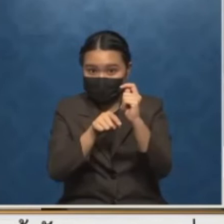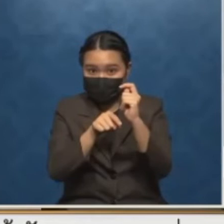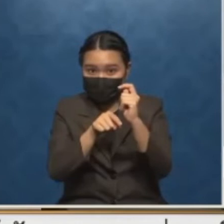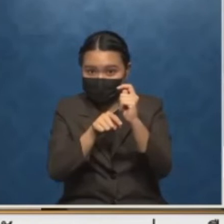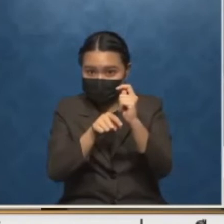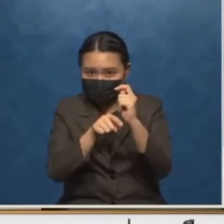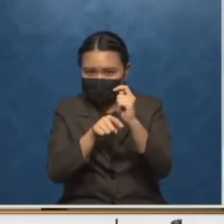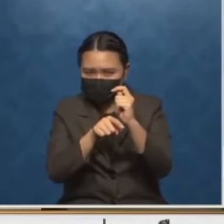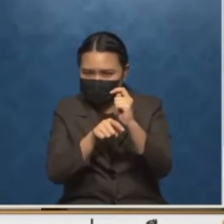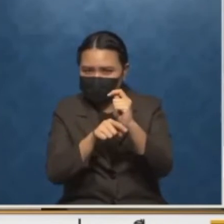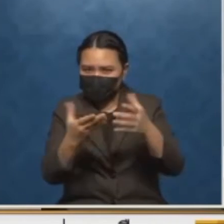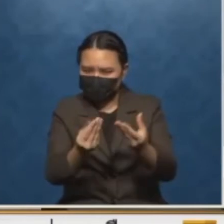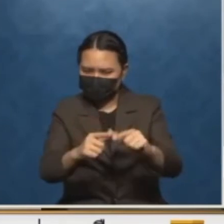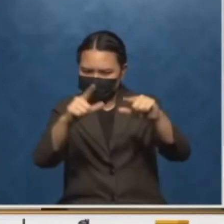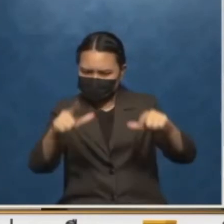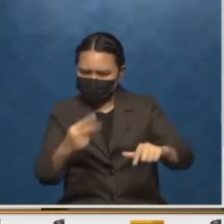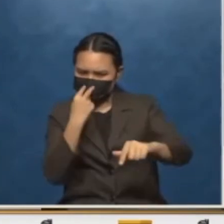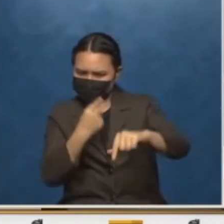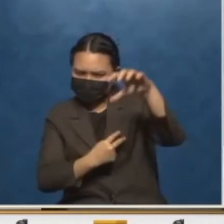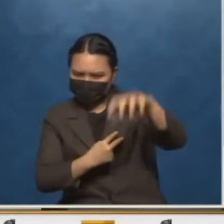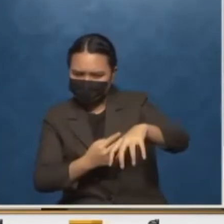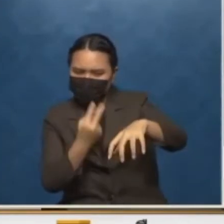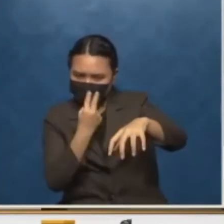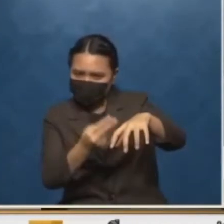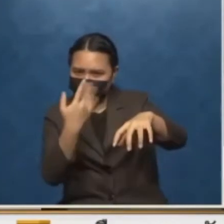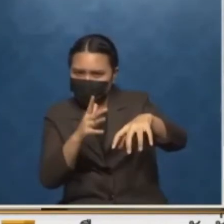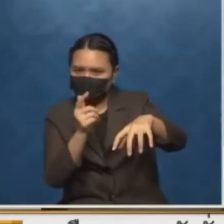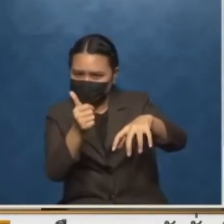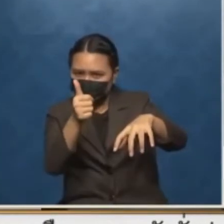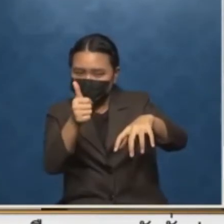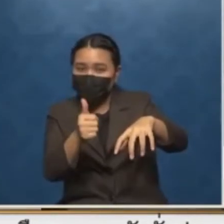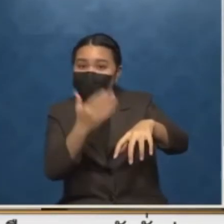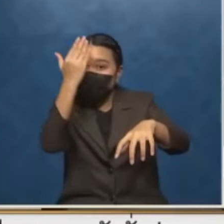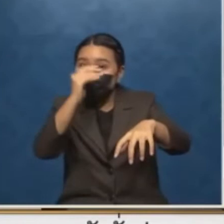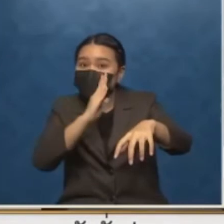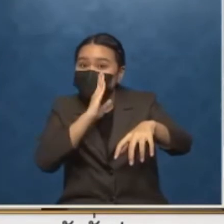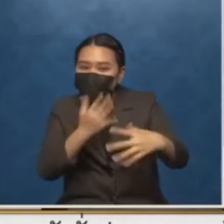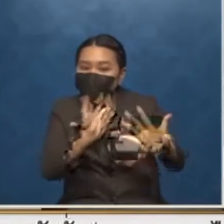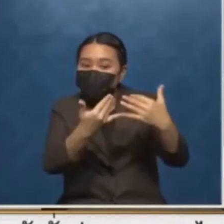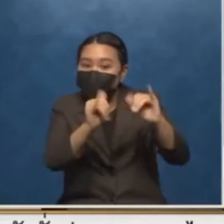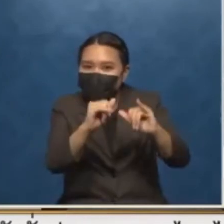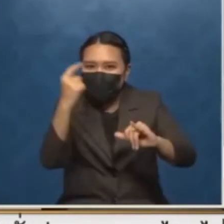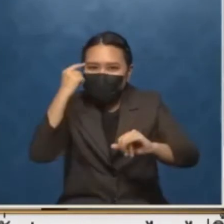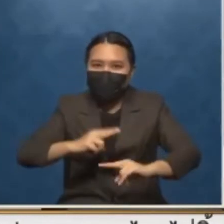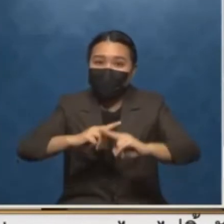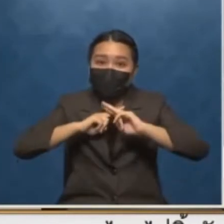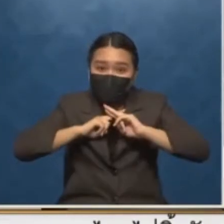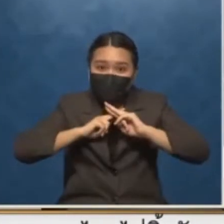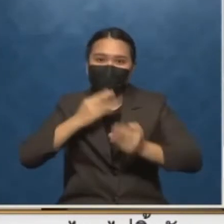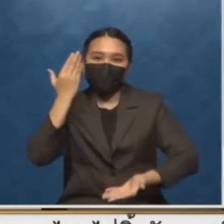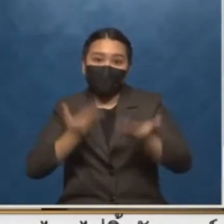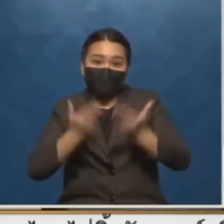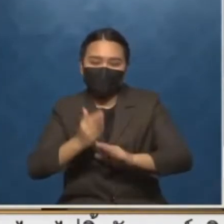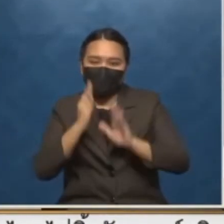ากที่จะใช้ตรงนั้นถ้าปล่อยไว้ผมเกรงว่ามันจะมีภาคเอกชนหรือคนอื่นเข้